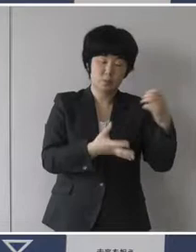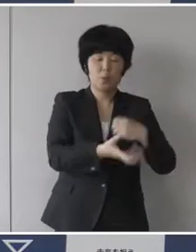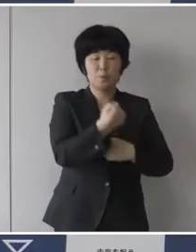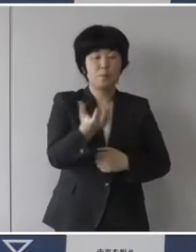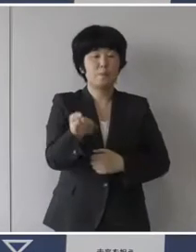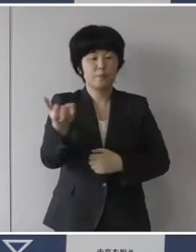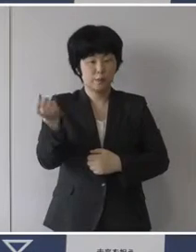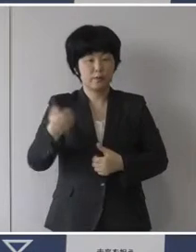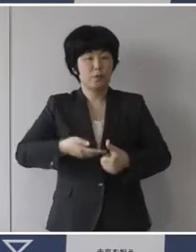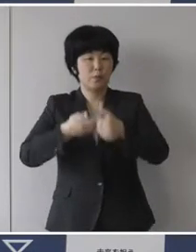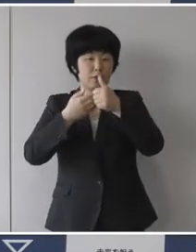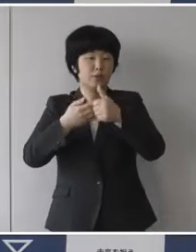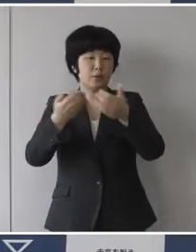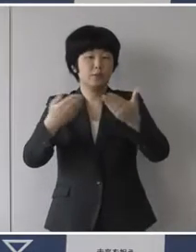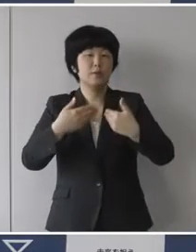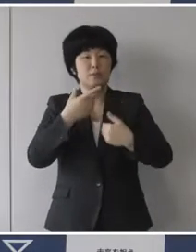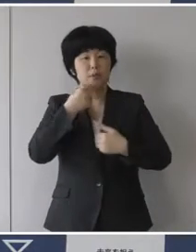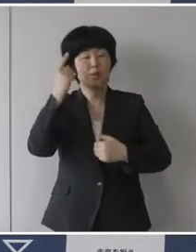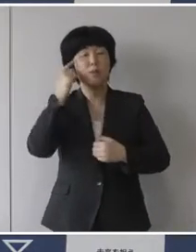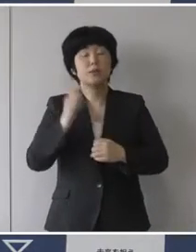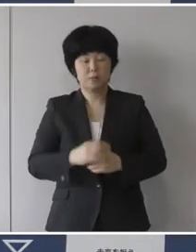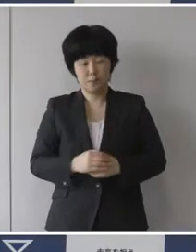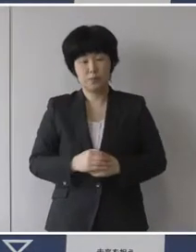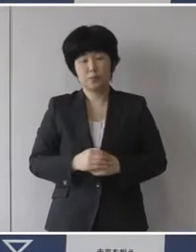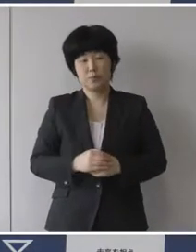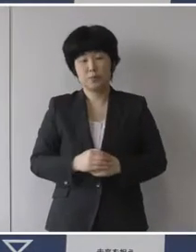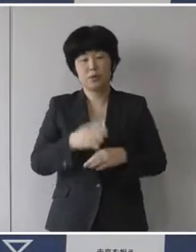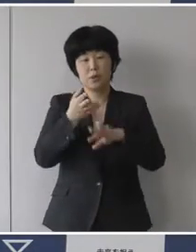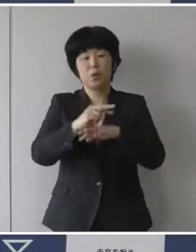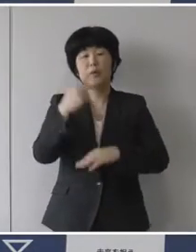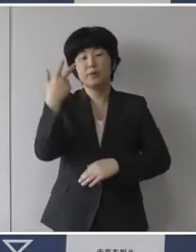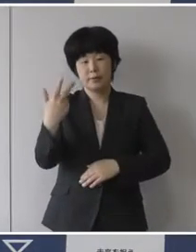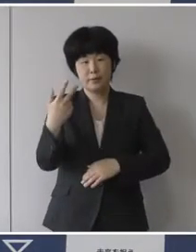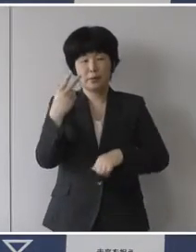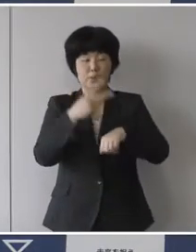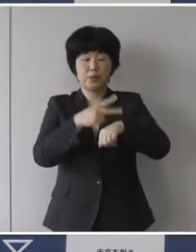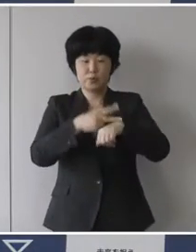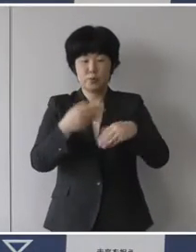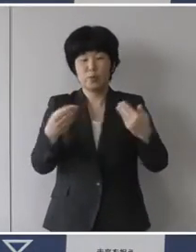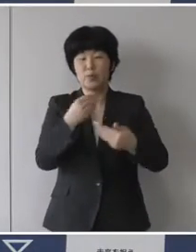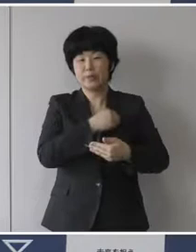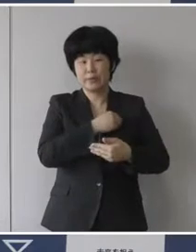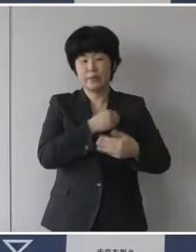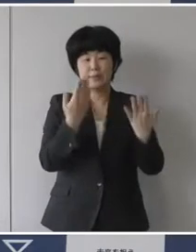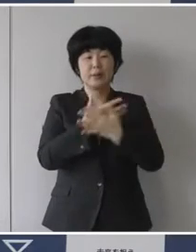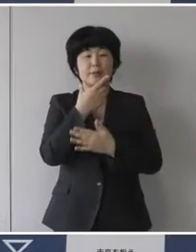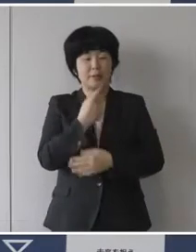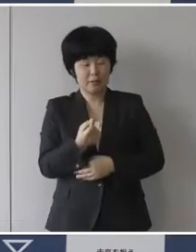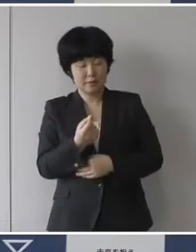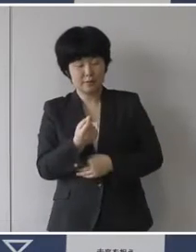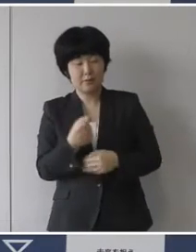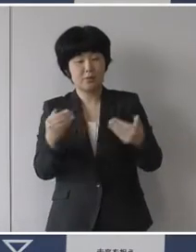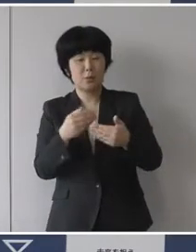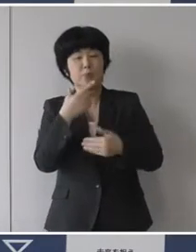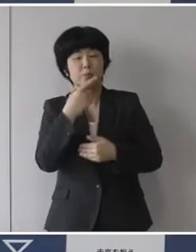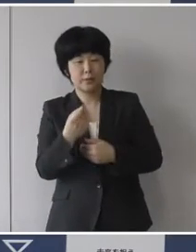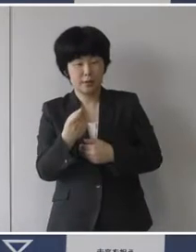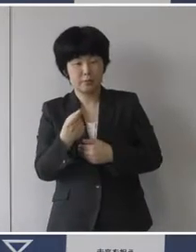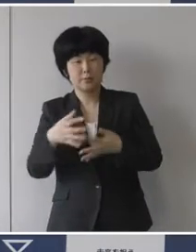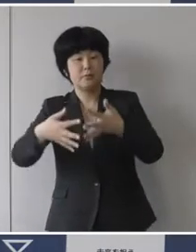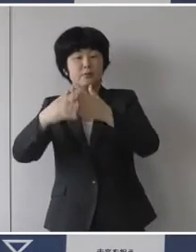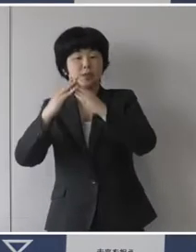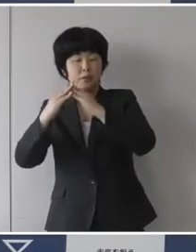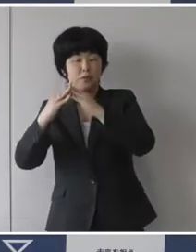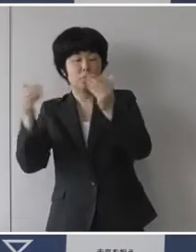でもらう、そして、富山市の技術職員として働きたいな、それから建設業界